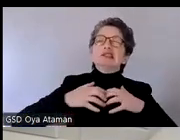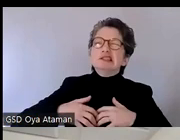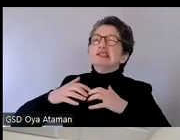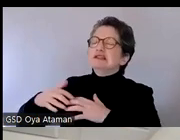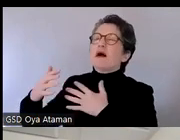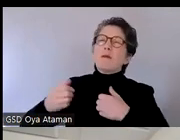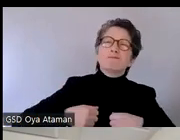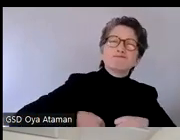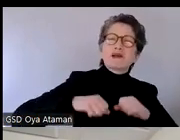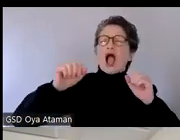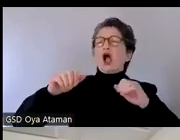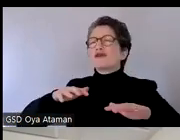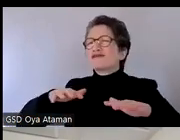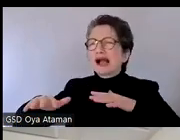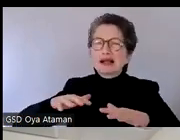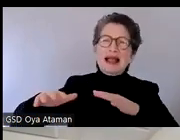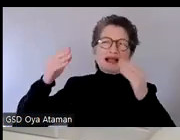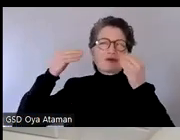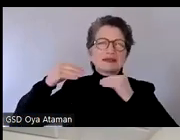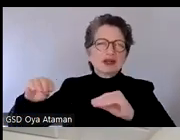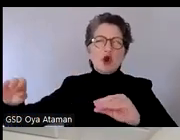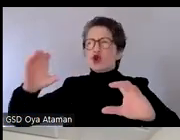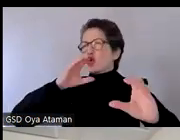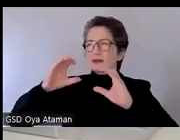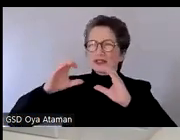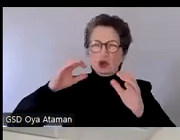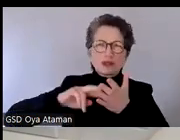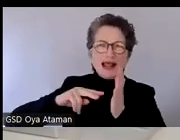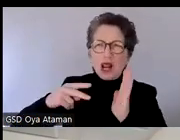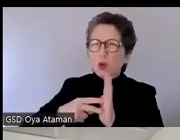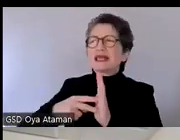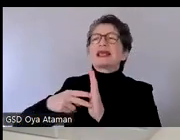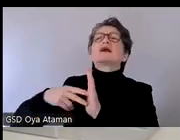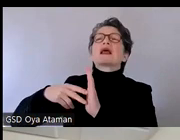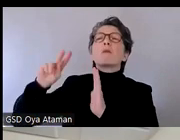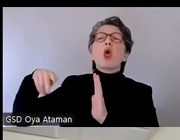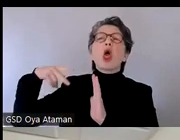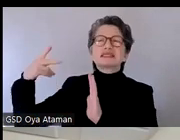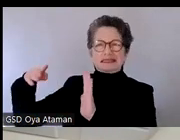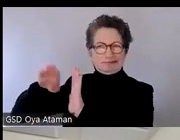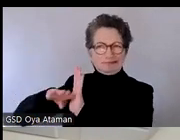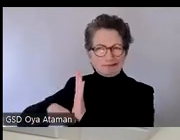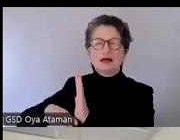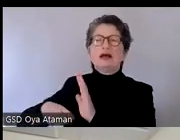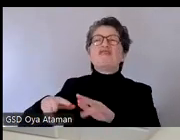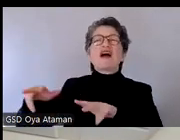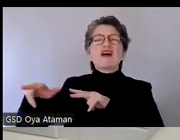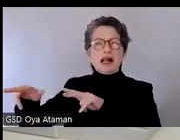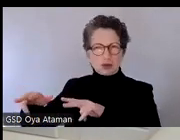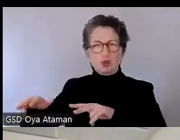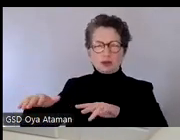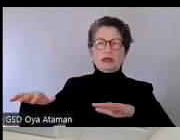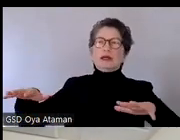Bau, Verkehr, Information, Kommunikationstechnologie und Policies anzubieten. Mit dem Ziel, wie gesagt,